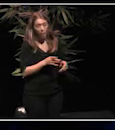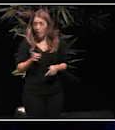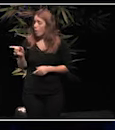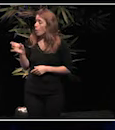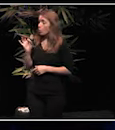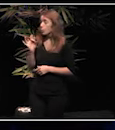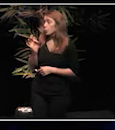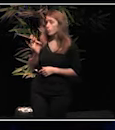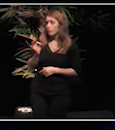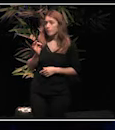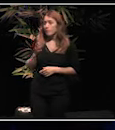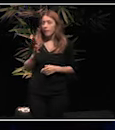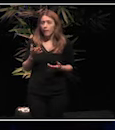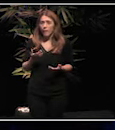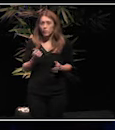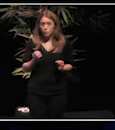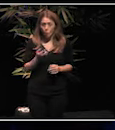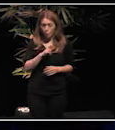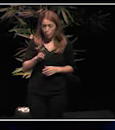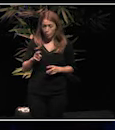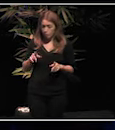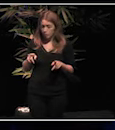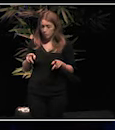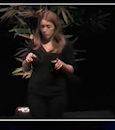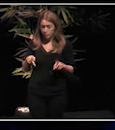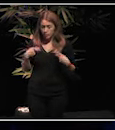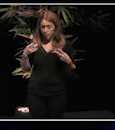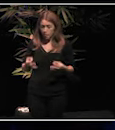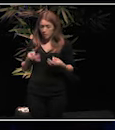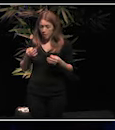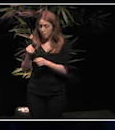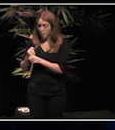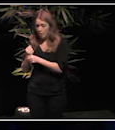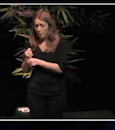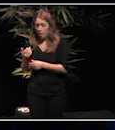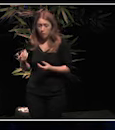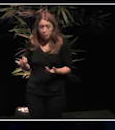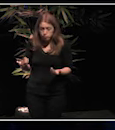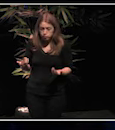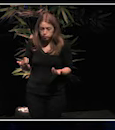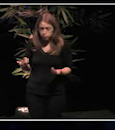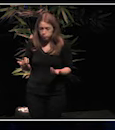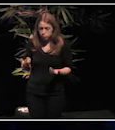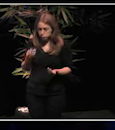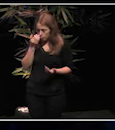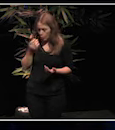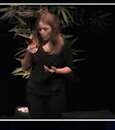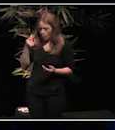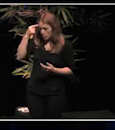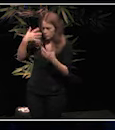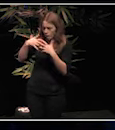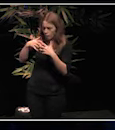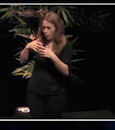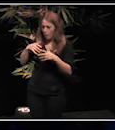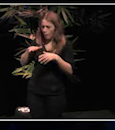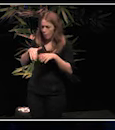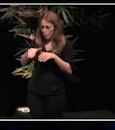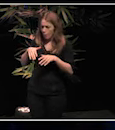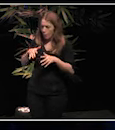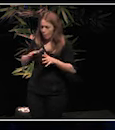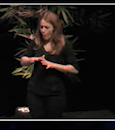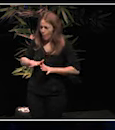ben, parce qu'on rentre, on reprend la vie du quotidien, on retourne au travail, mais on sent que c'est quand même un peu plus lent. Le cerveau, il y a